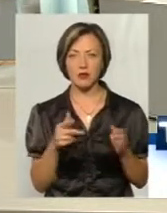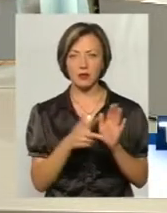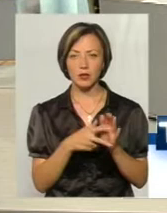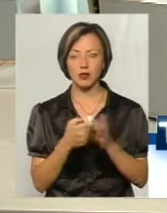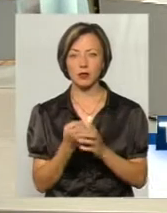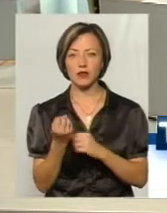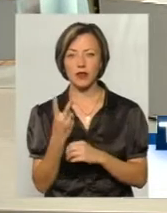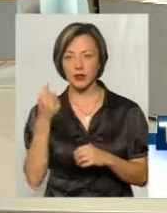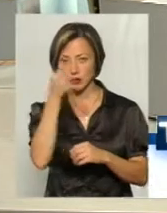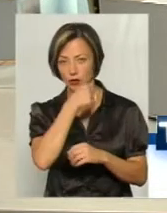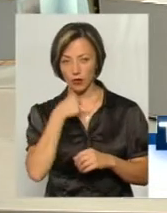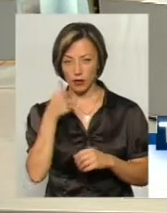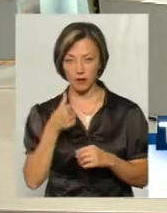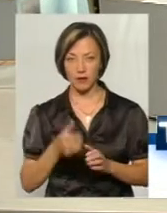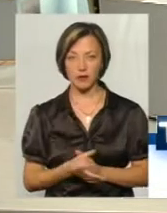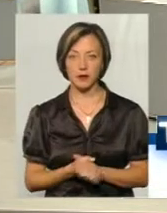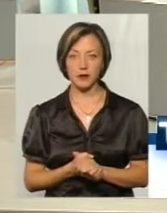8 до 12 років.